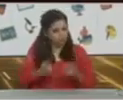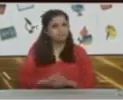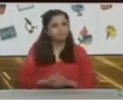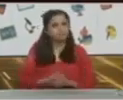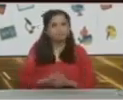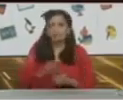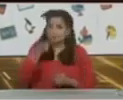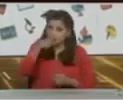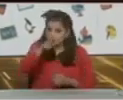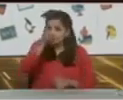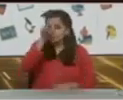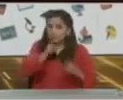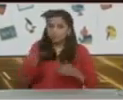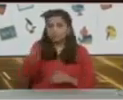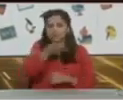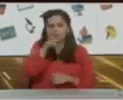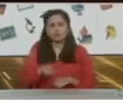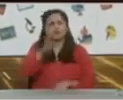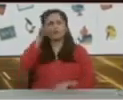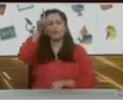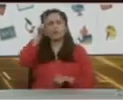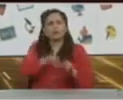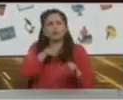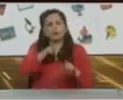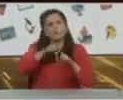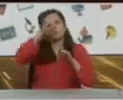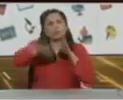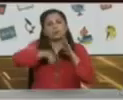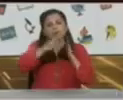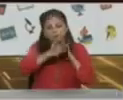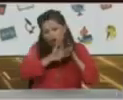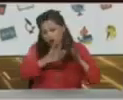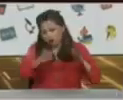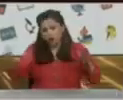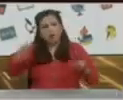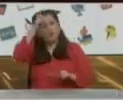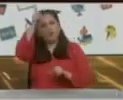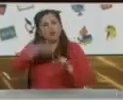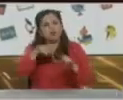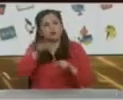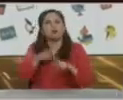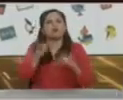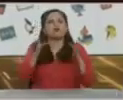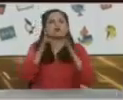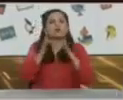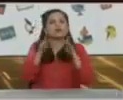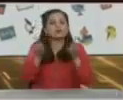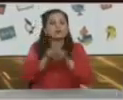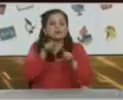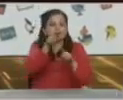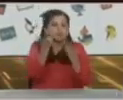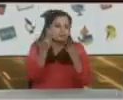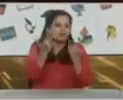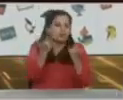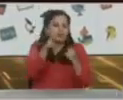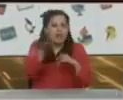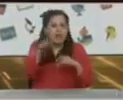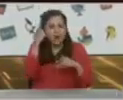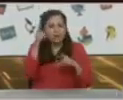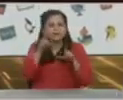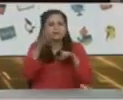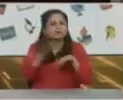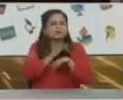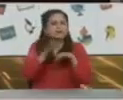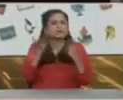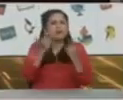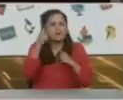आप इसको साल भर का प्रोजेक्ट बनाइए और डिजिटल तरीके से इसे कैसे करें,